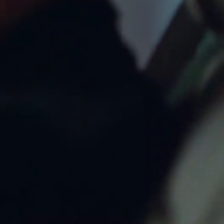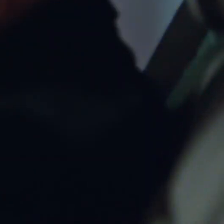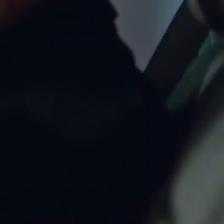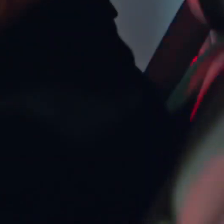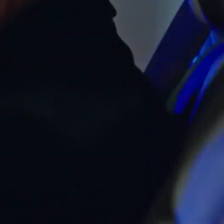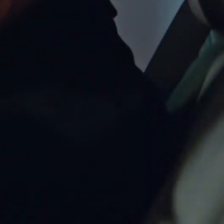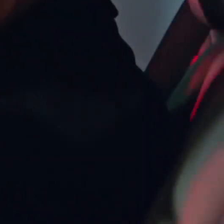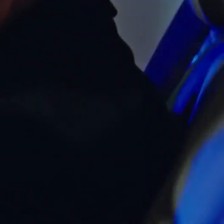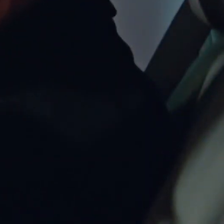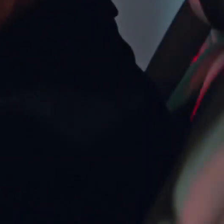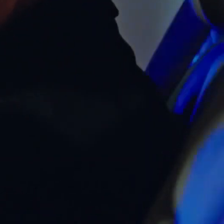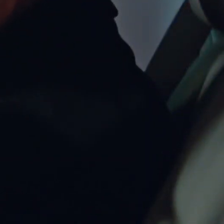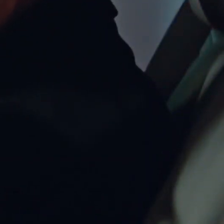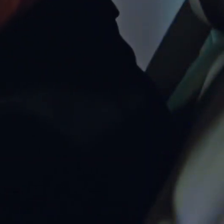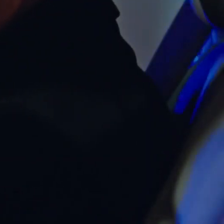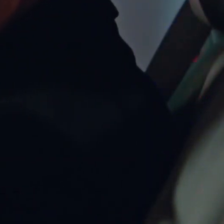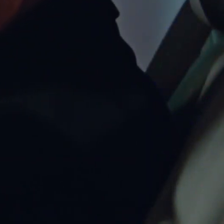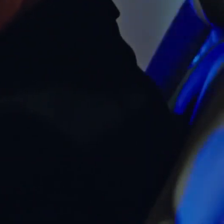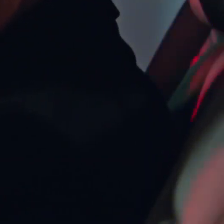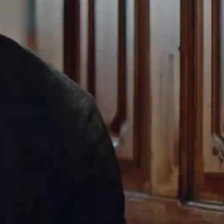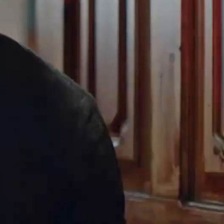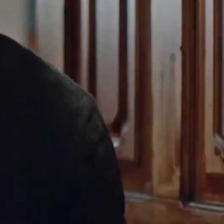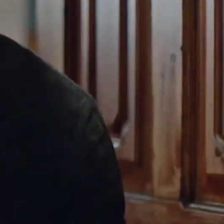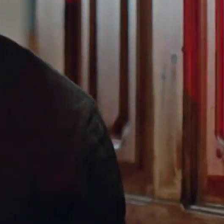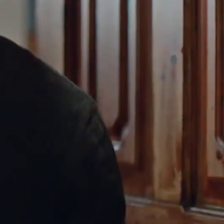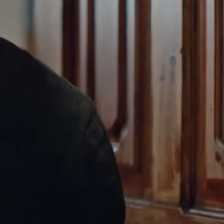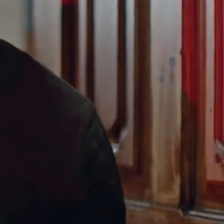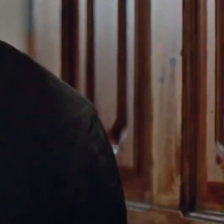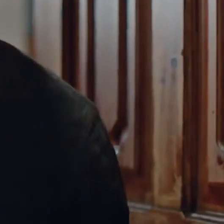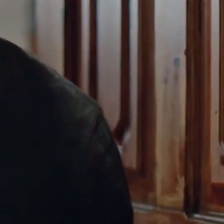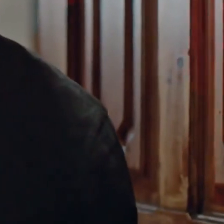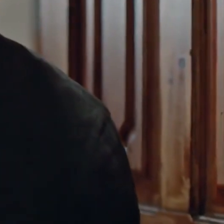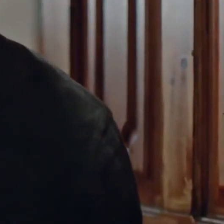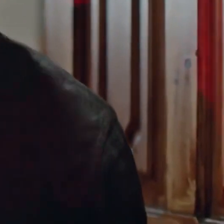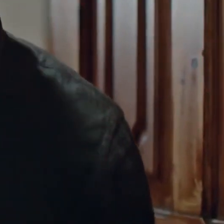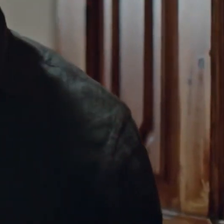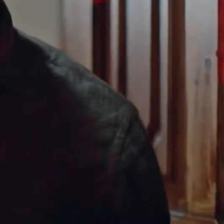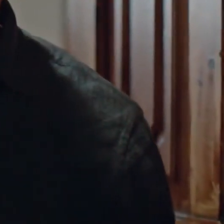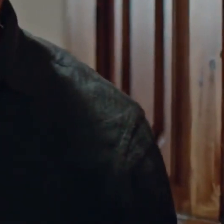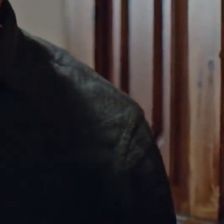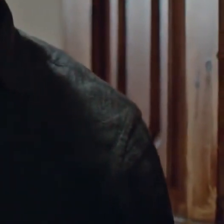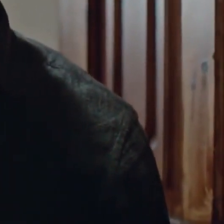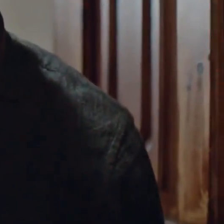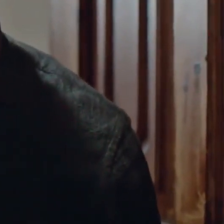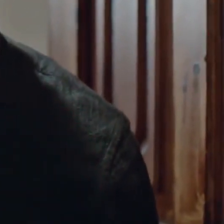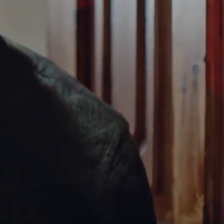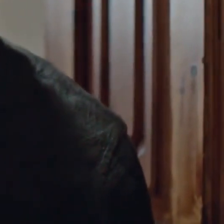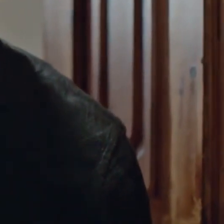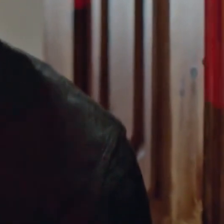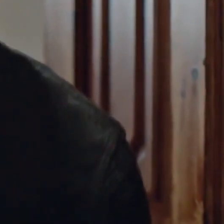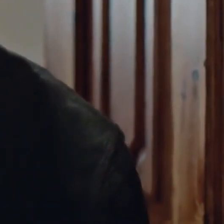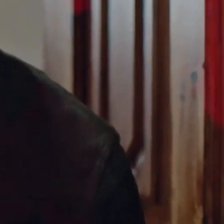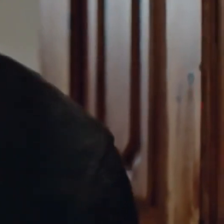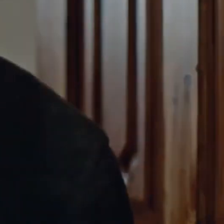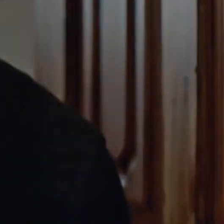Erol sokakta arabasının arka koltuğunda oturmuş izliyor. Kendi kendine baş salladı. İbrahim çatık kaşlarıyla kır saçlı jandarma